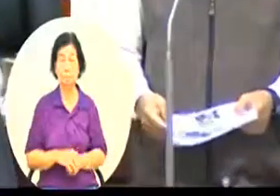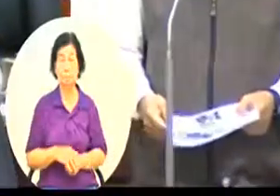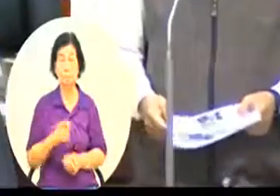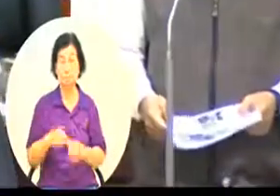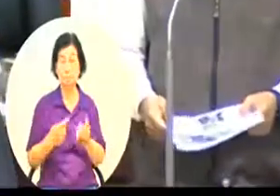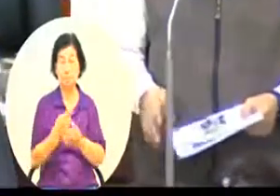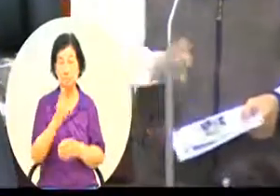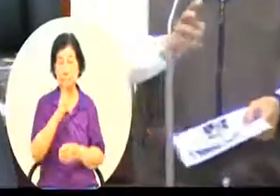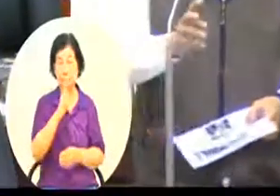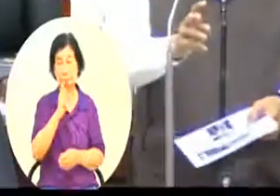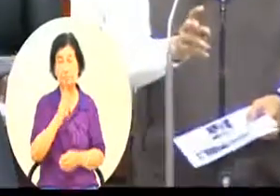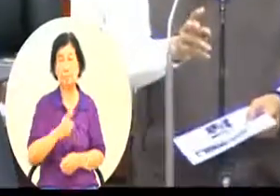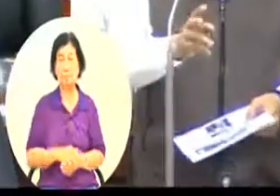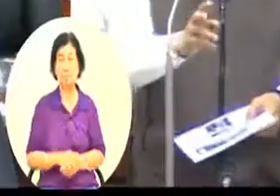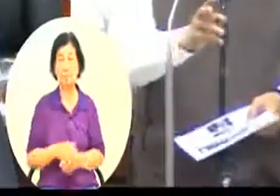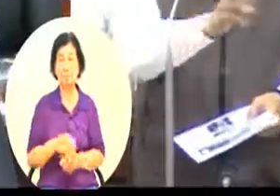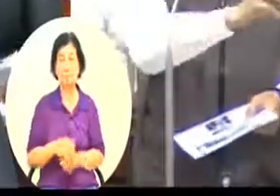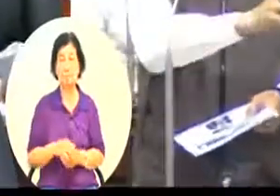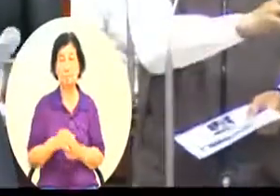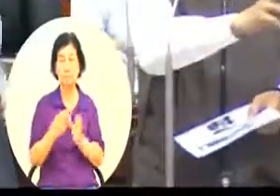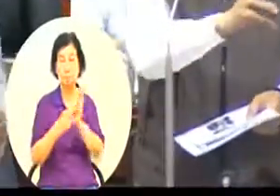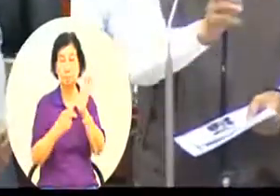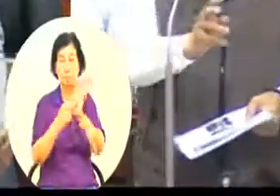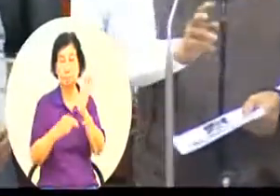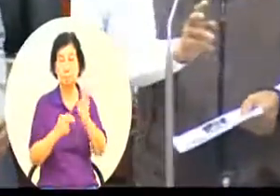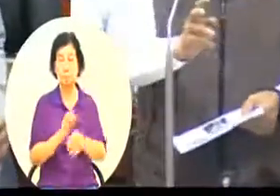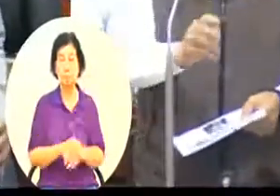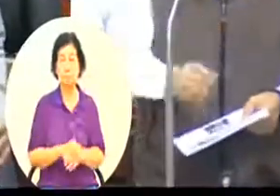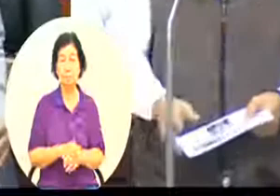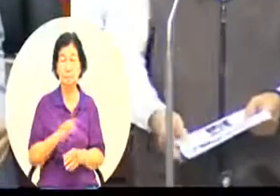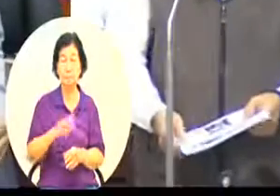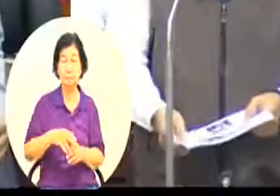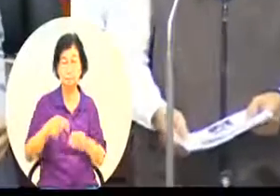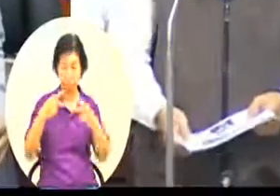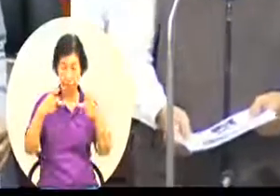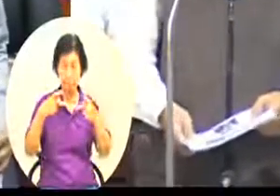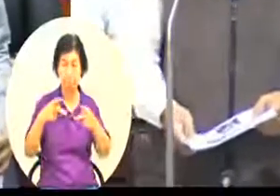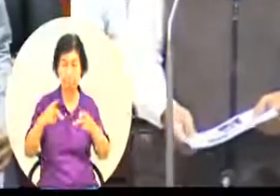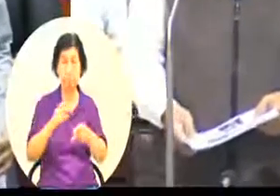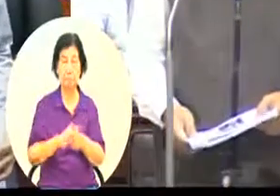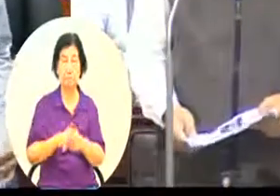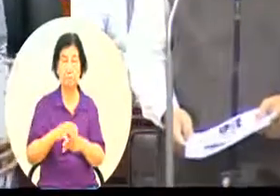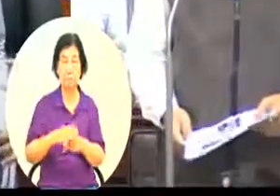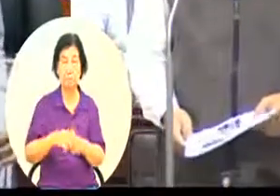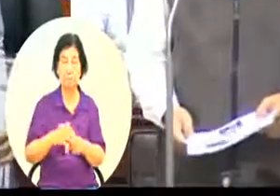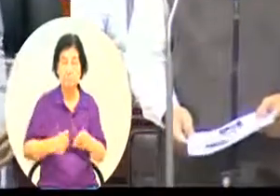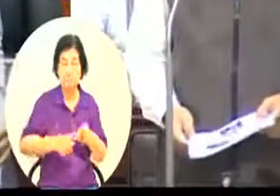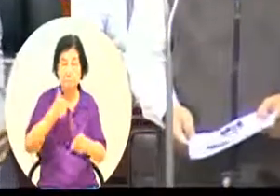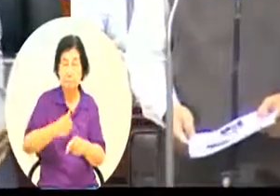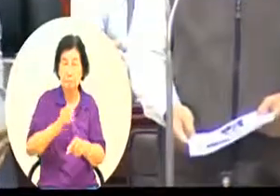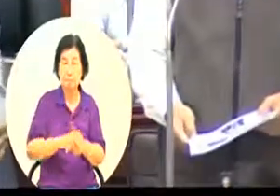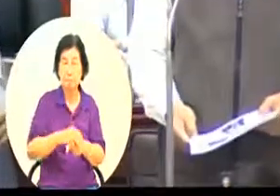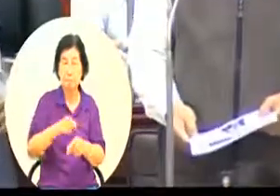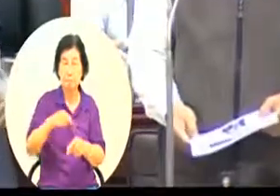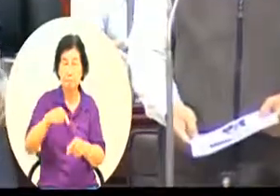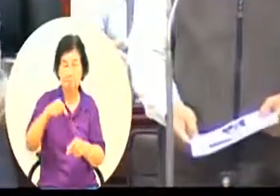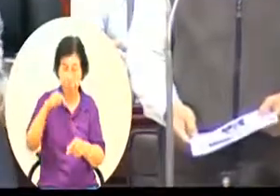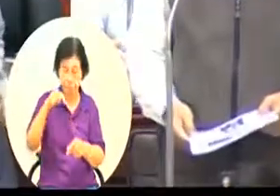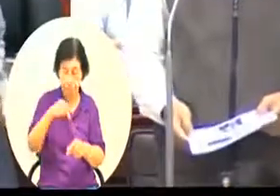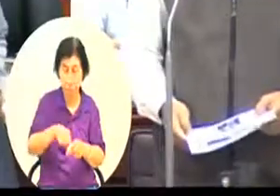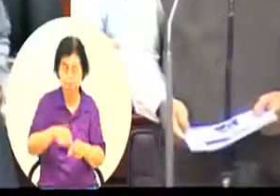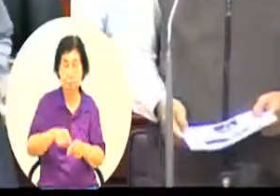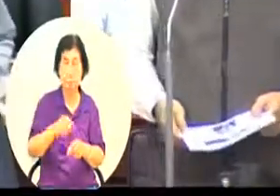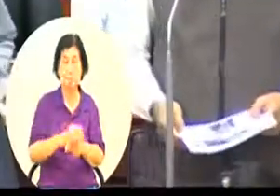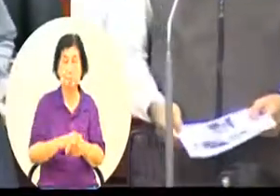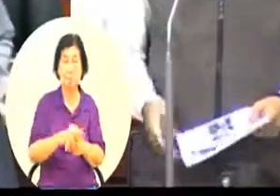出来了、 哦、这件事情我们也跟那个捷运公司那边完全查证过。 查证过，清洁人员就是清洁人员，保全人